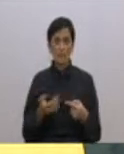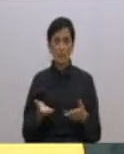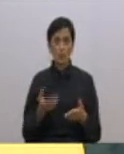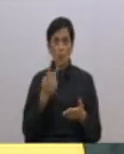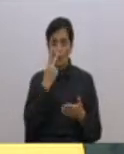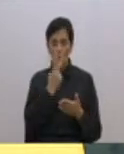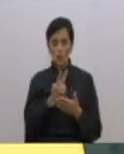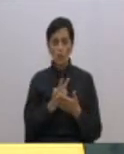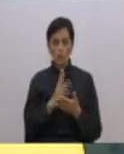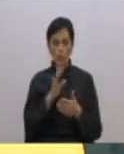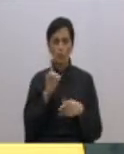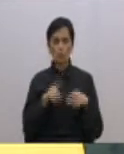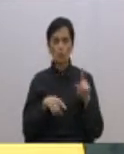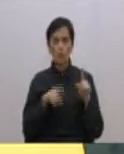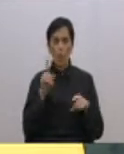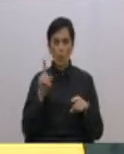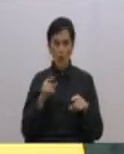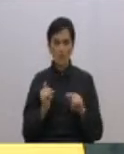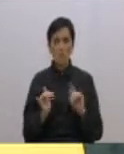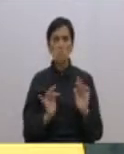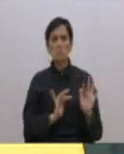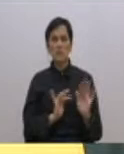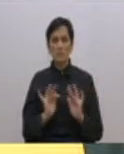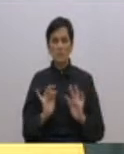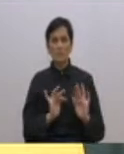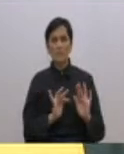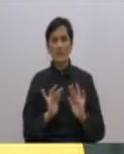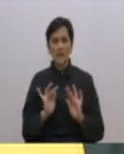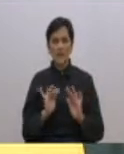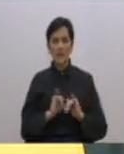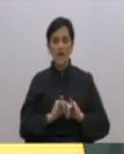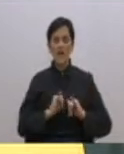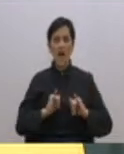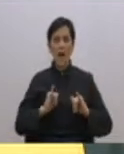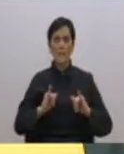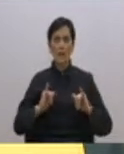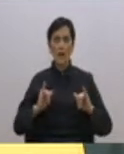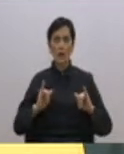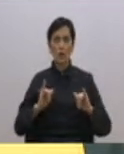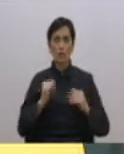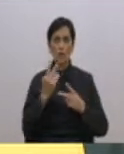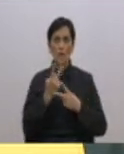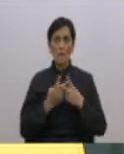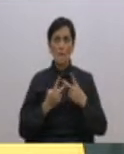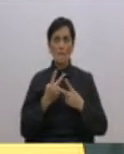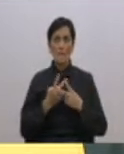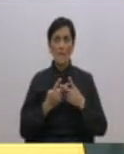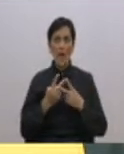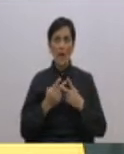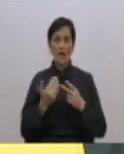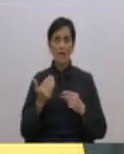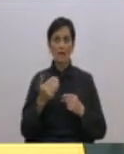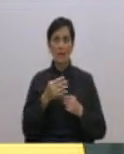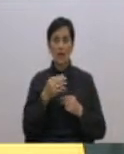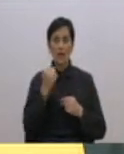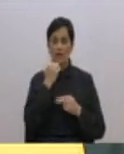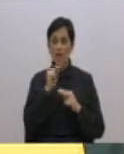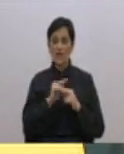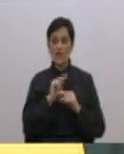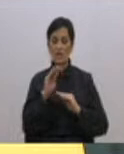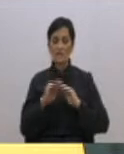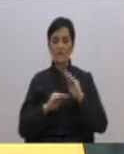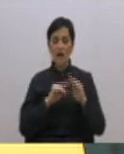მიუხედავად იმისა, რომ ზოგადად, რა თქმა უნდა, მიმდინარეობს აფართოება ინტენსიური დაწესებულებების ინფრასტრუქტურისა და